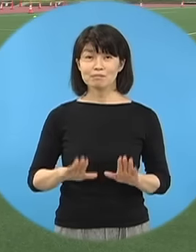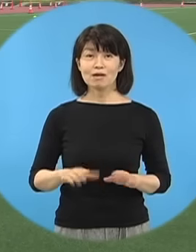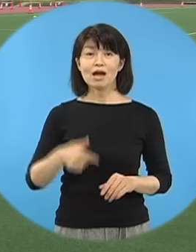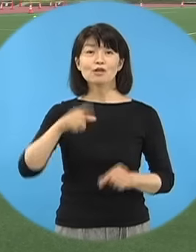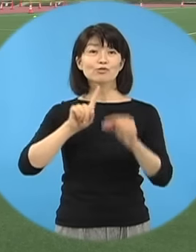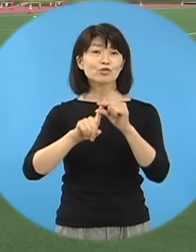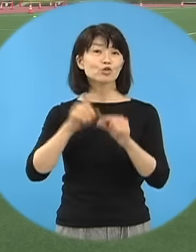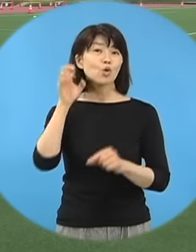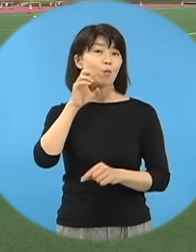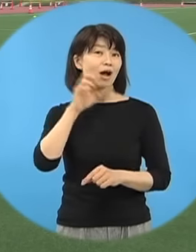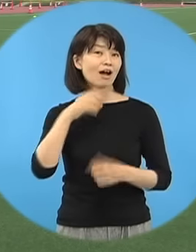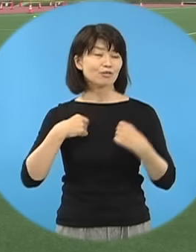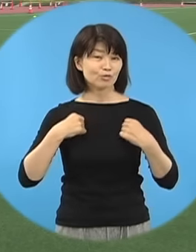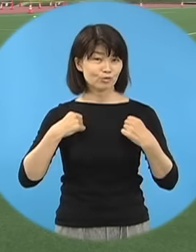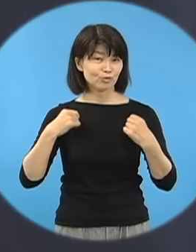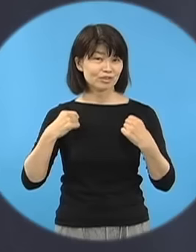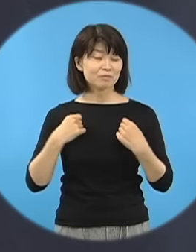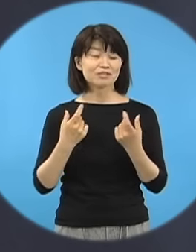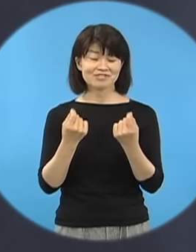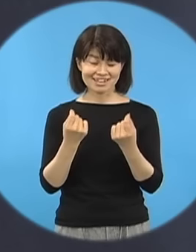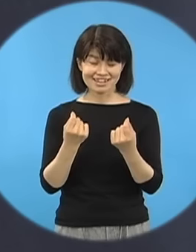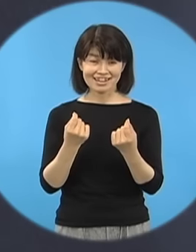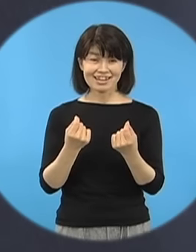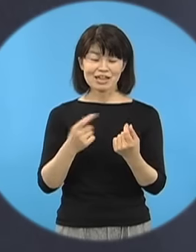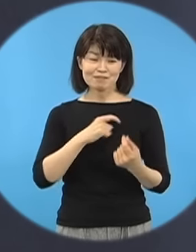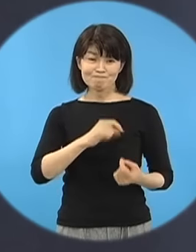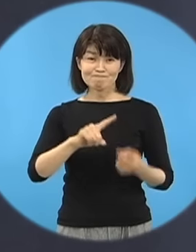あののポシャも